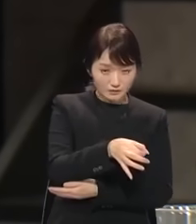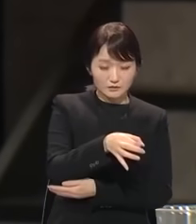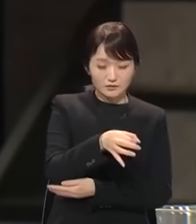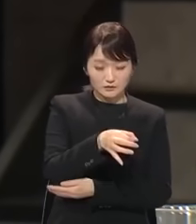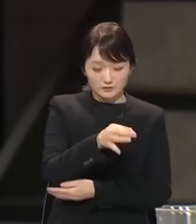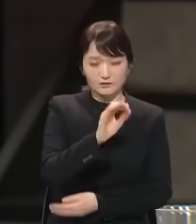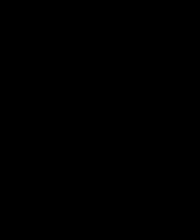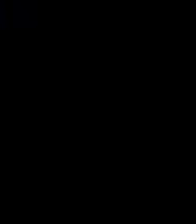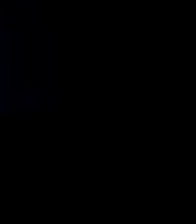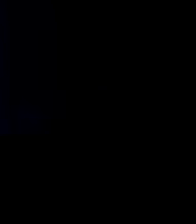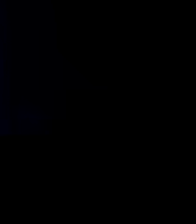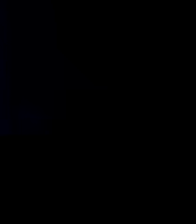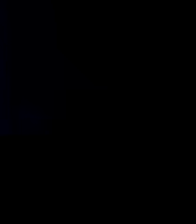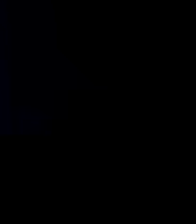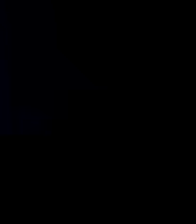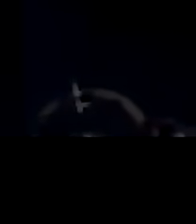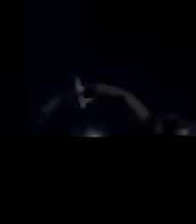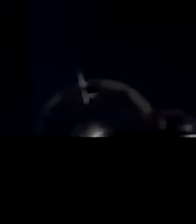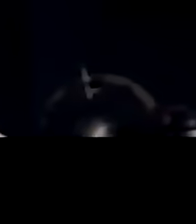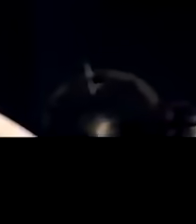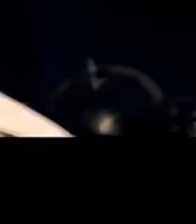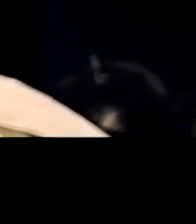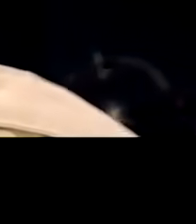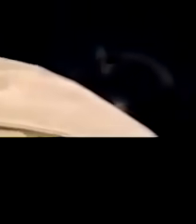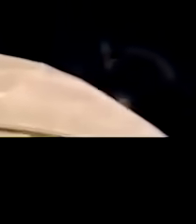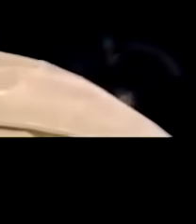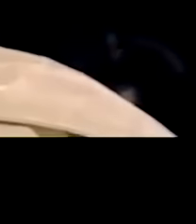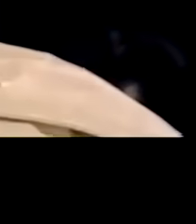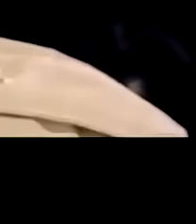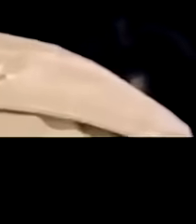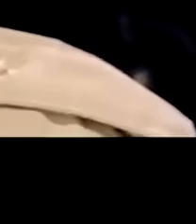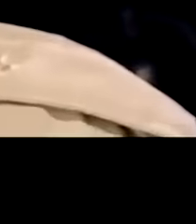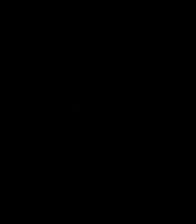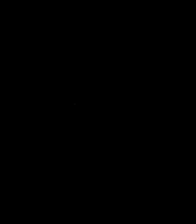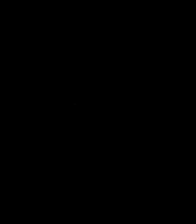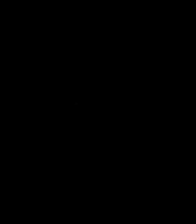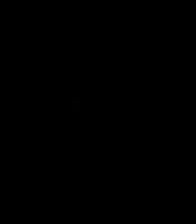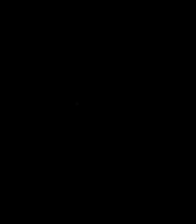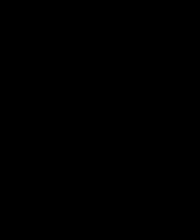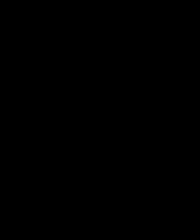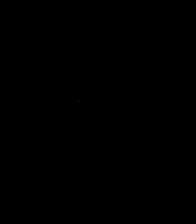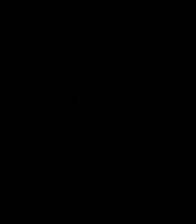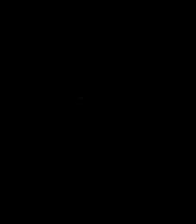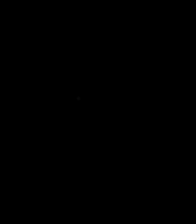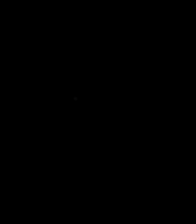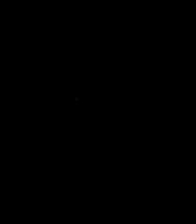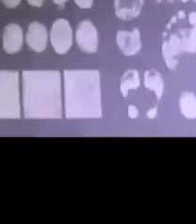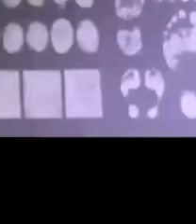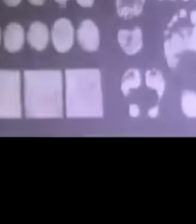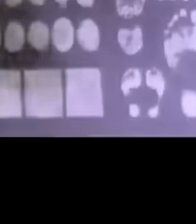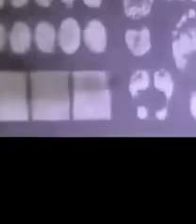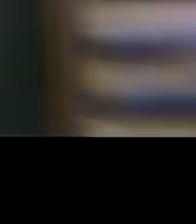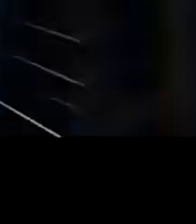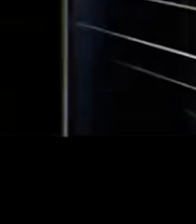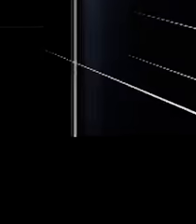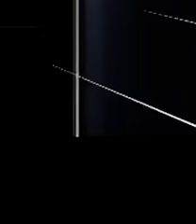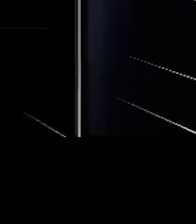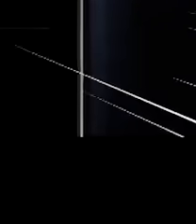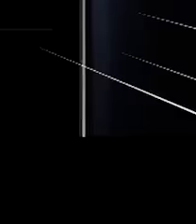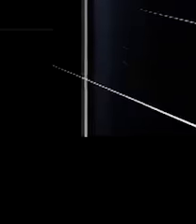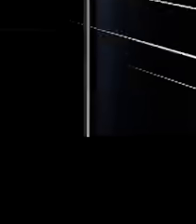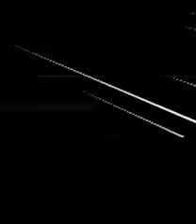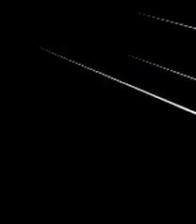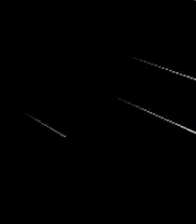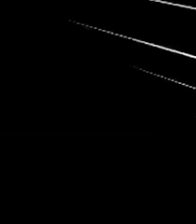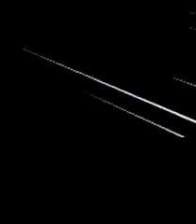되기를 바랍니다 중계사가 왔습니다 와우 가족 여러분의 고민 제가 공짜로